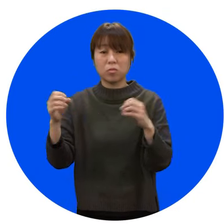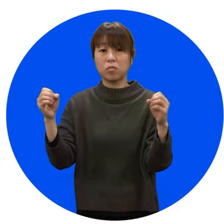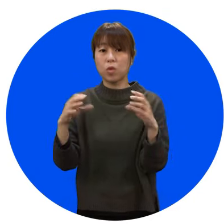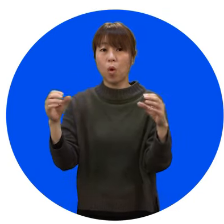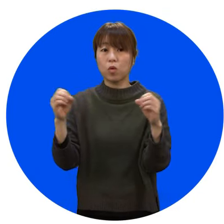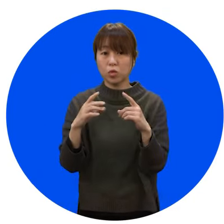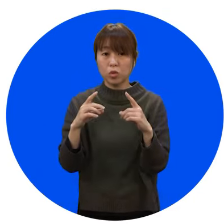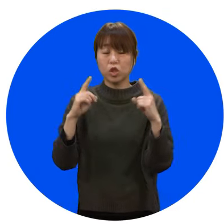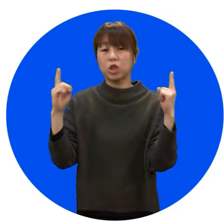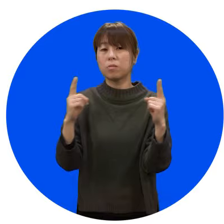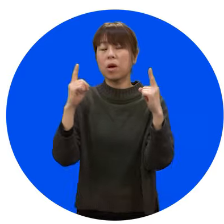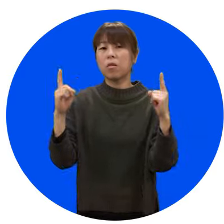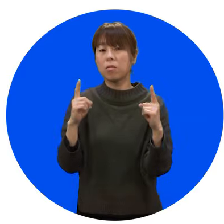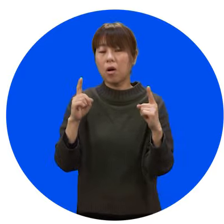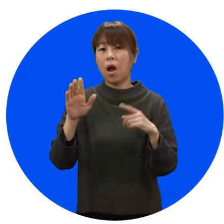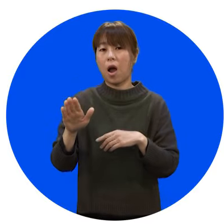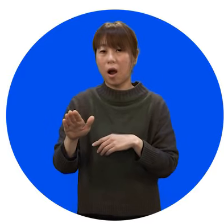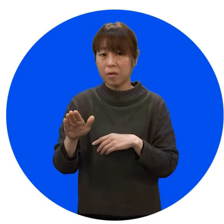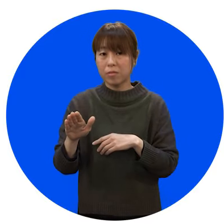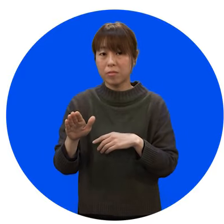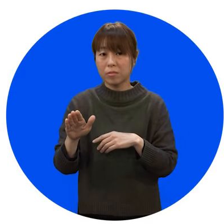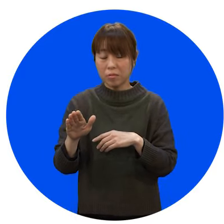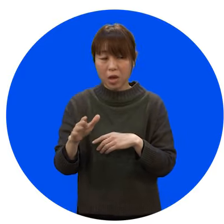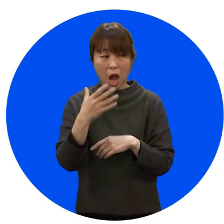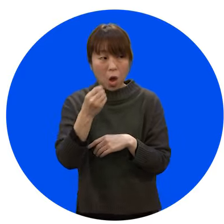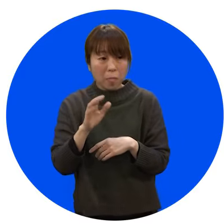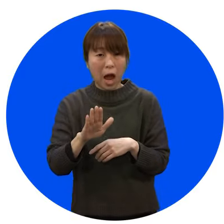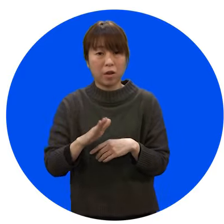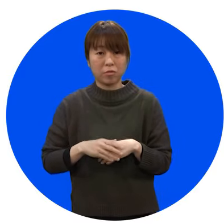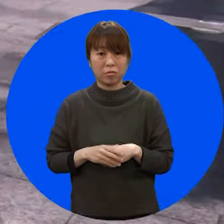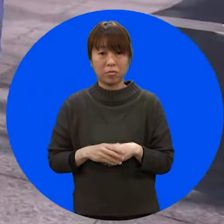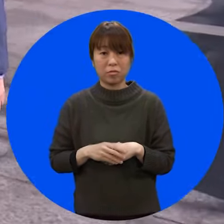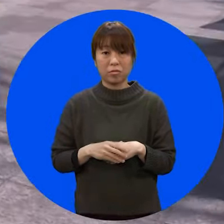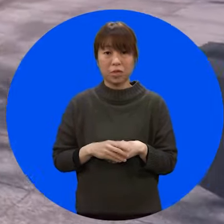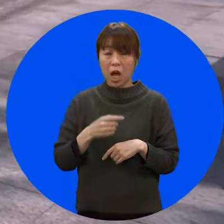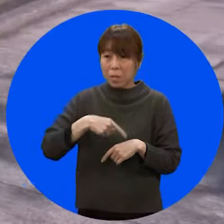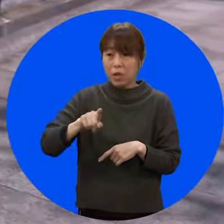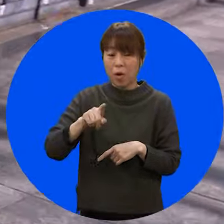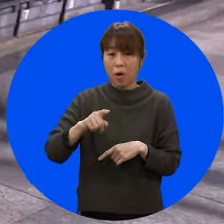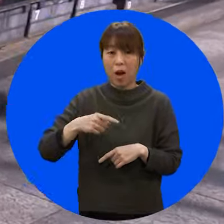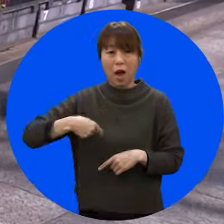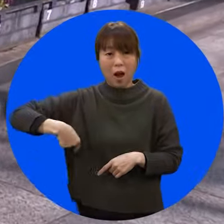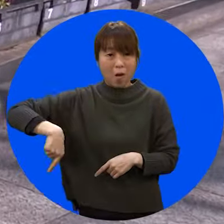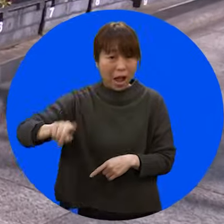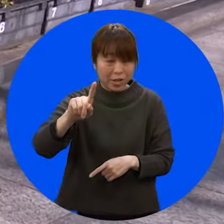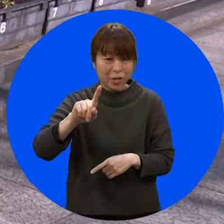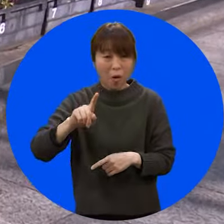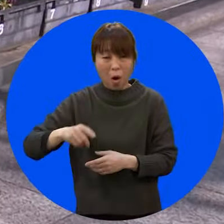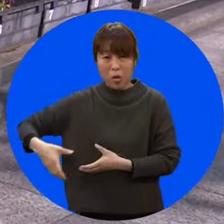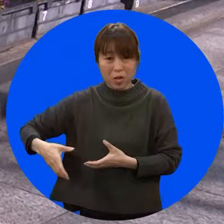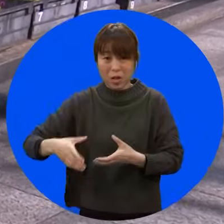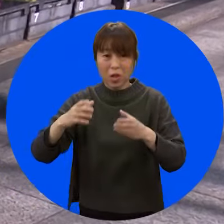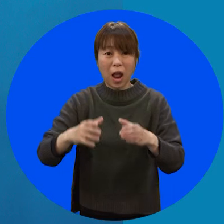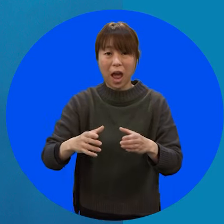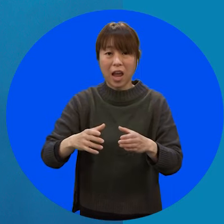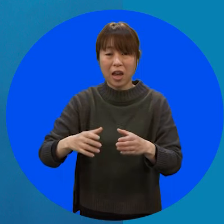ツの魅力迫るトークイベントあるみたいな。 すごい興味あるよ。 あります、 あります。 じゃあ行きましょうよ。 レッツゴートライ。 あ、ラグビー